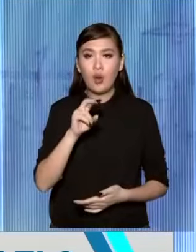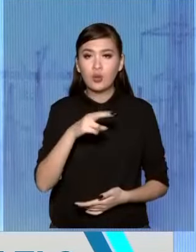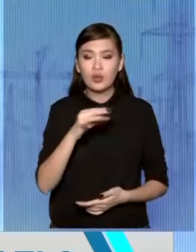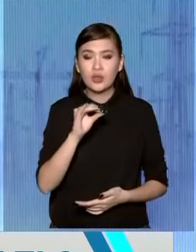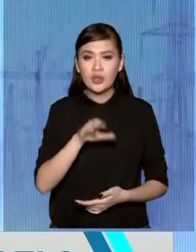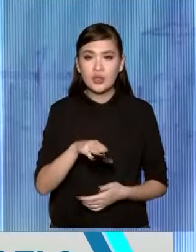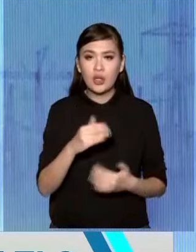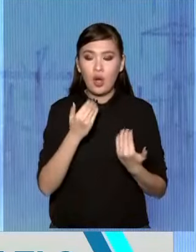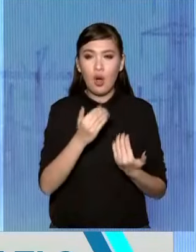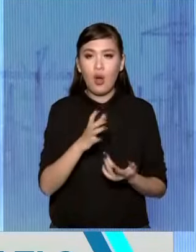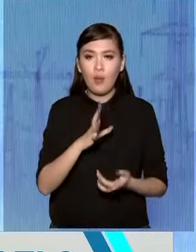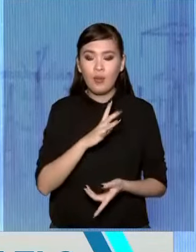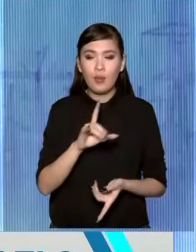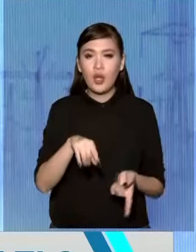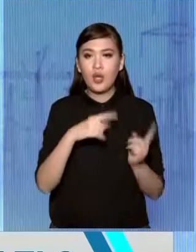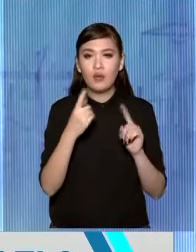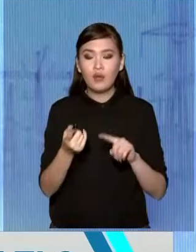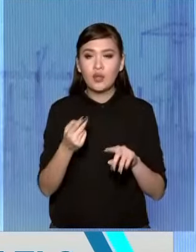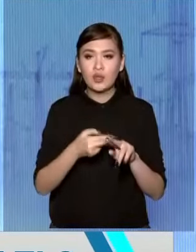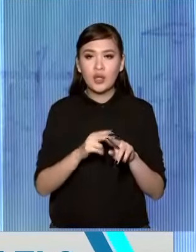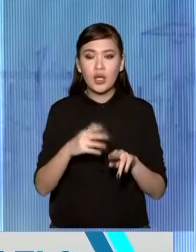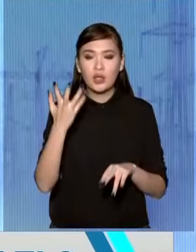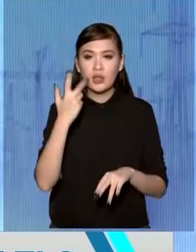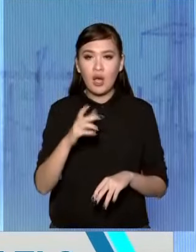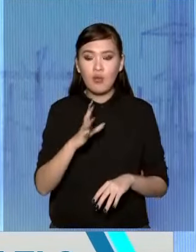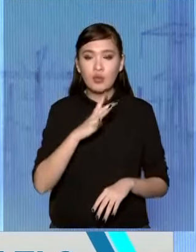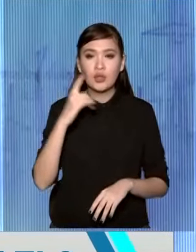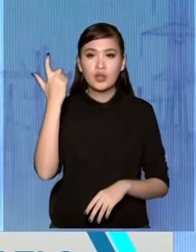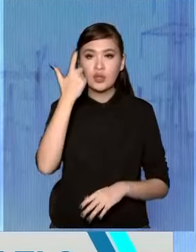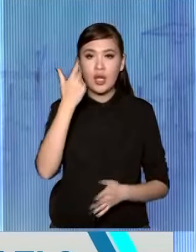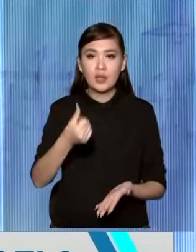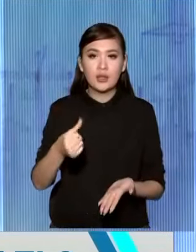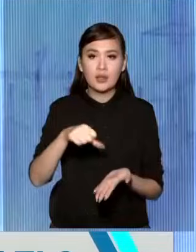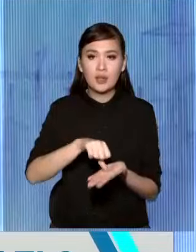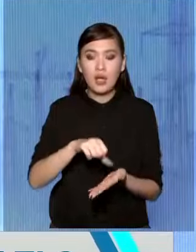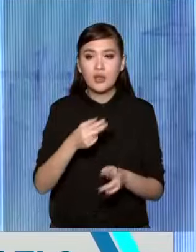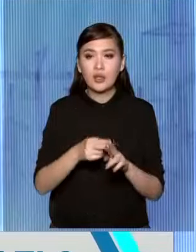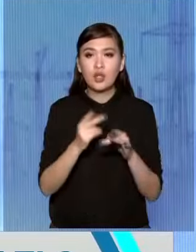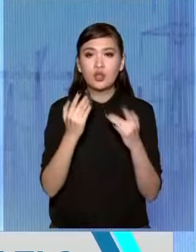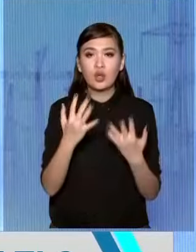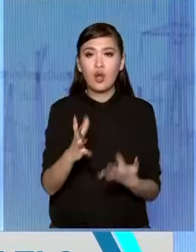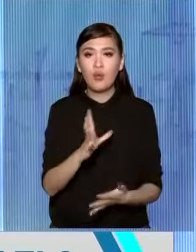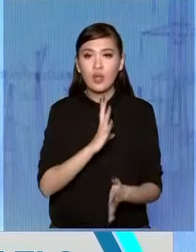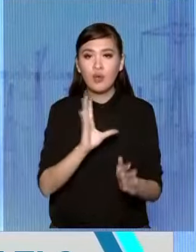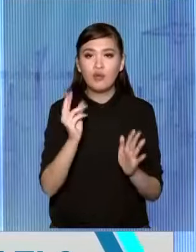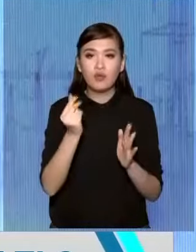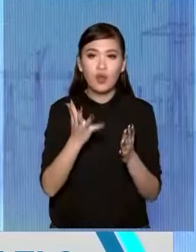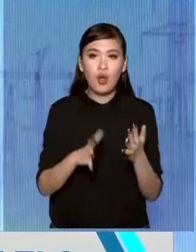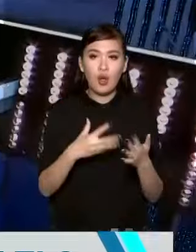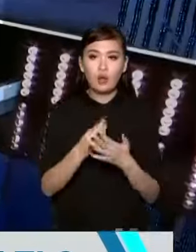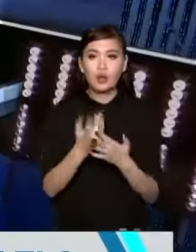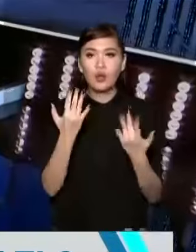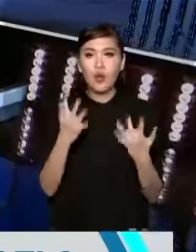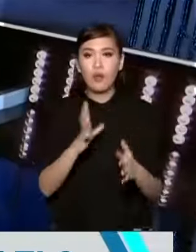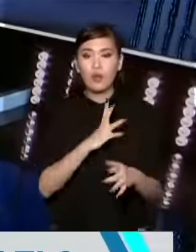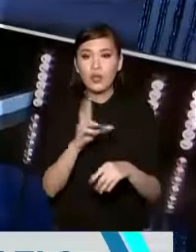что за период того, когда он стал владельцем этого объекта, сколько было вложено, сколько было отремонтировано,